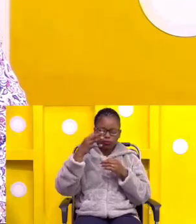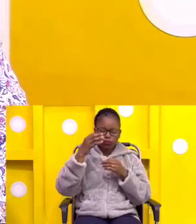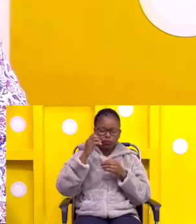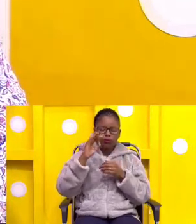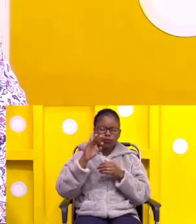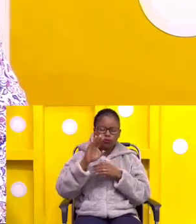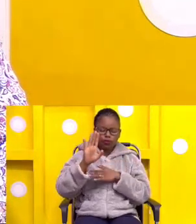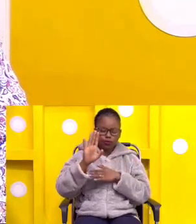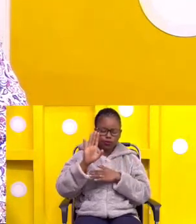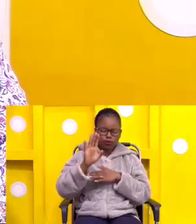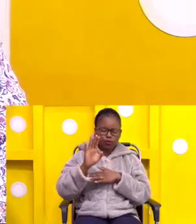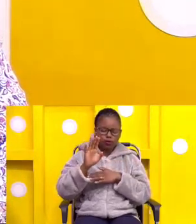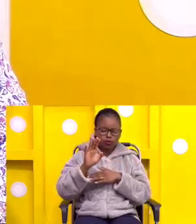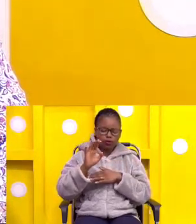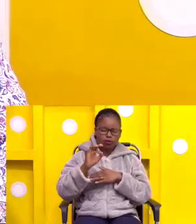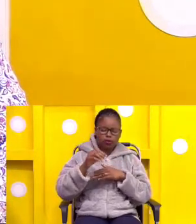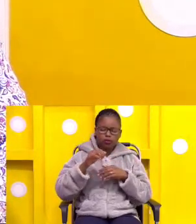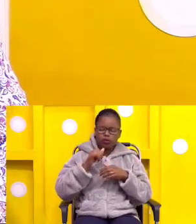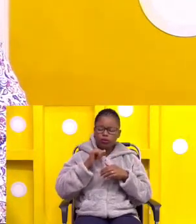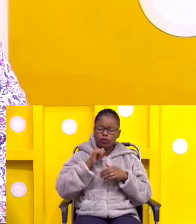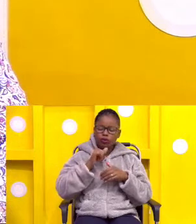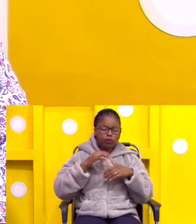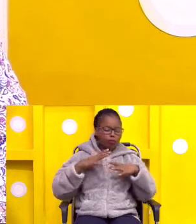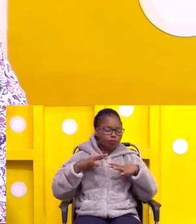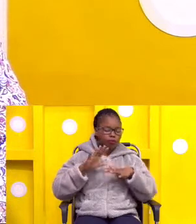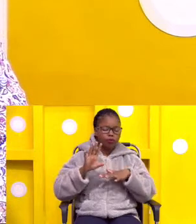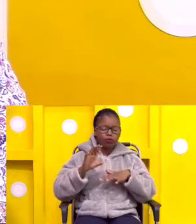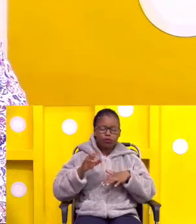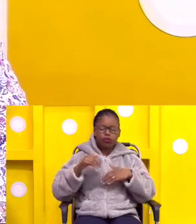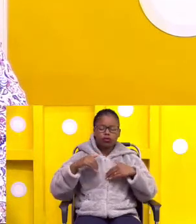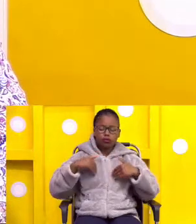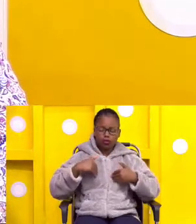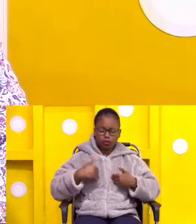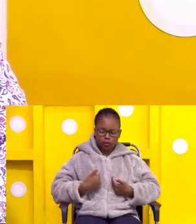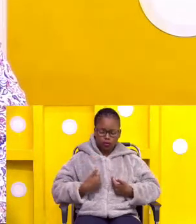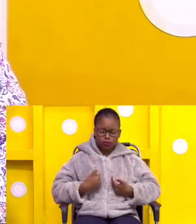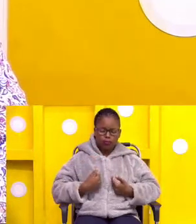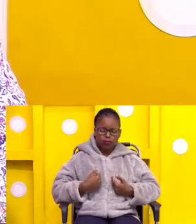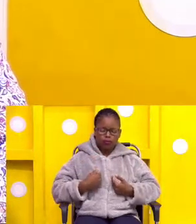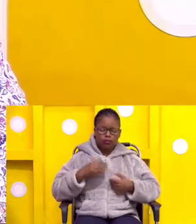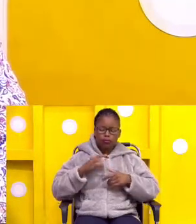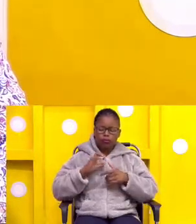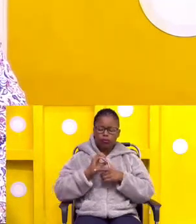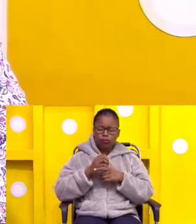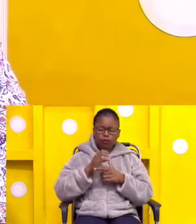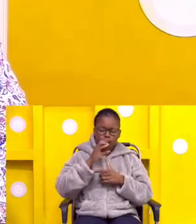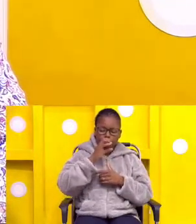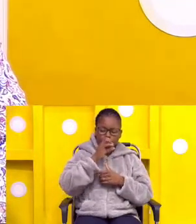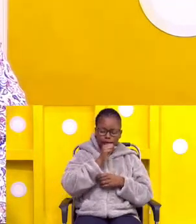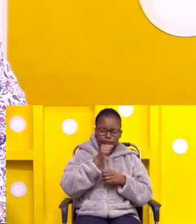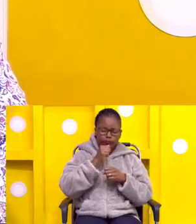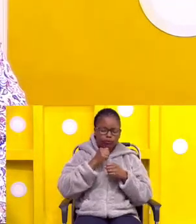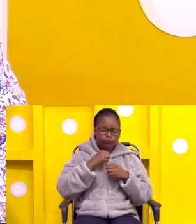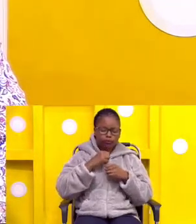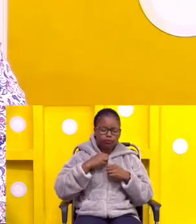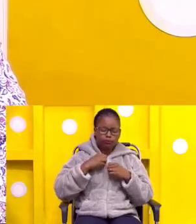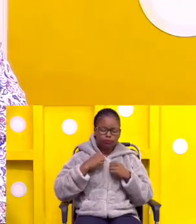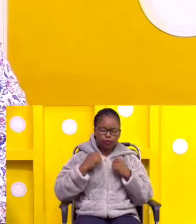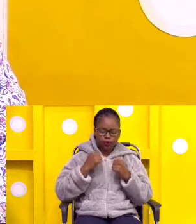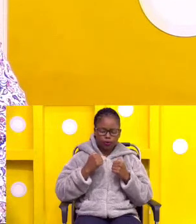ũyũ. Ndũkanareke andũ aya manoge. Ndũkanareke morwo nĩ hinya. Ndũkanareke mage